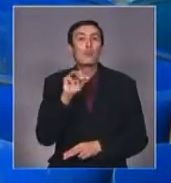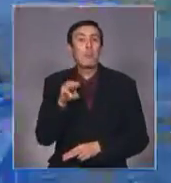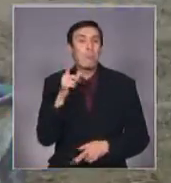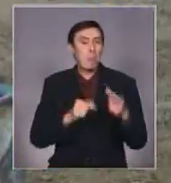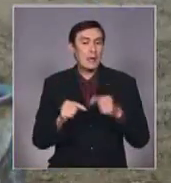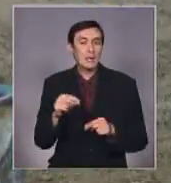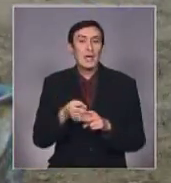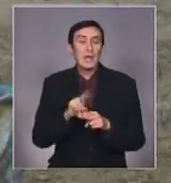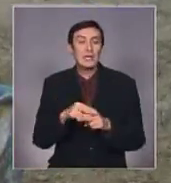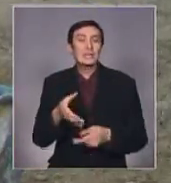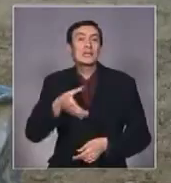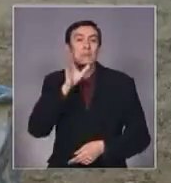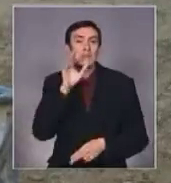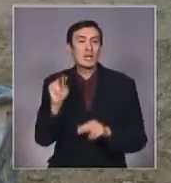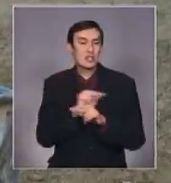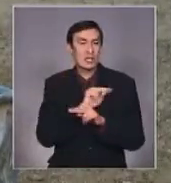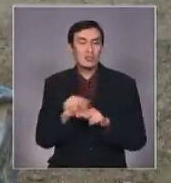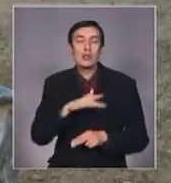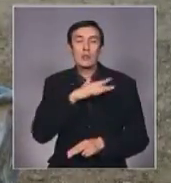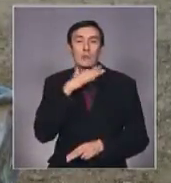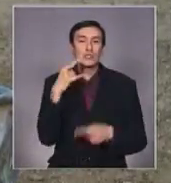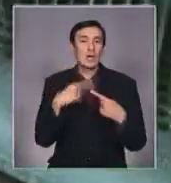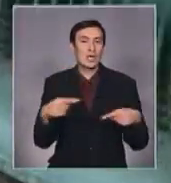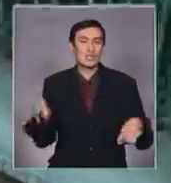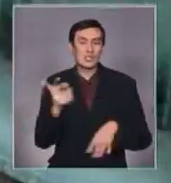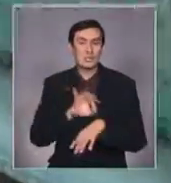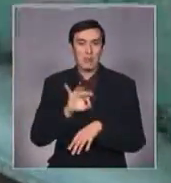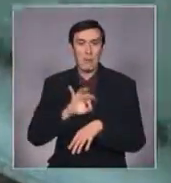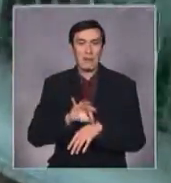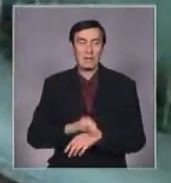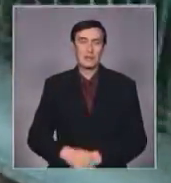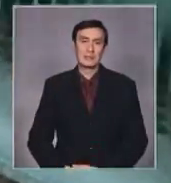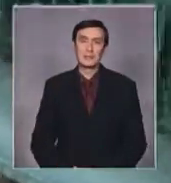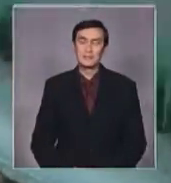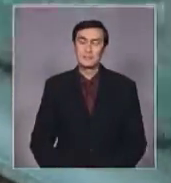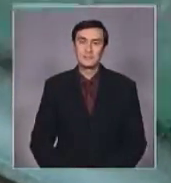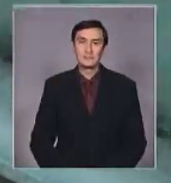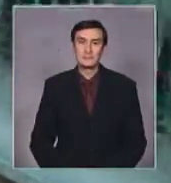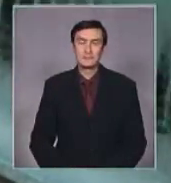нет. Ведь этот напиток излечивает от множества заболеваний.